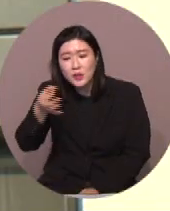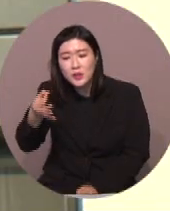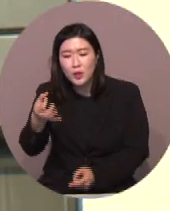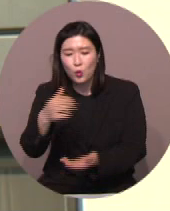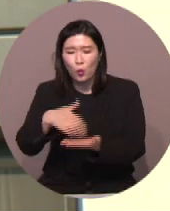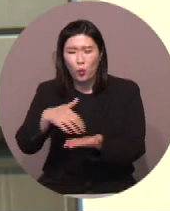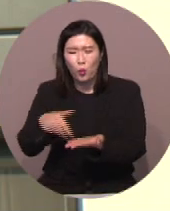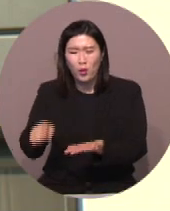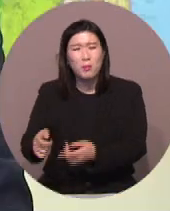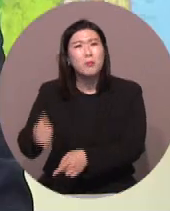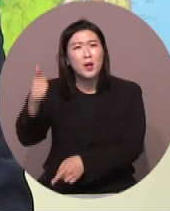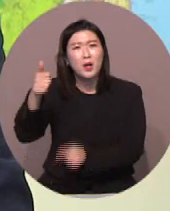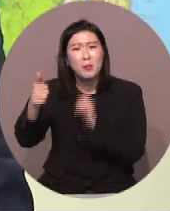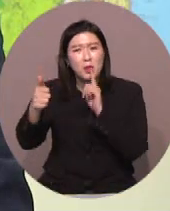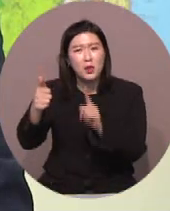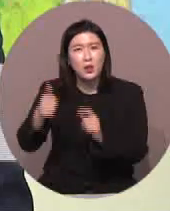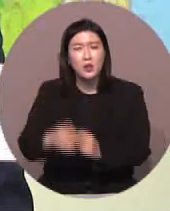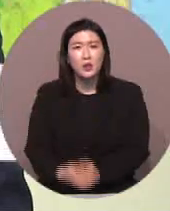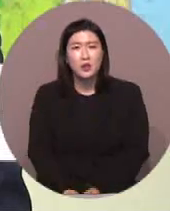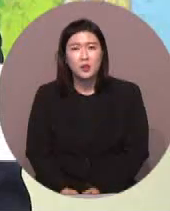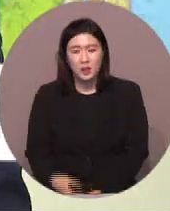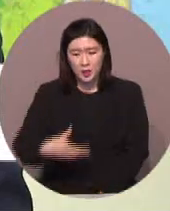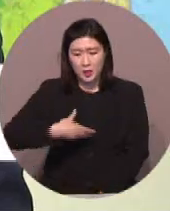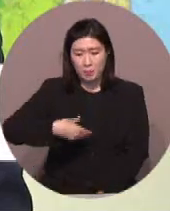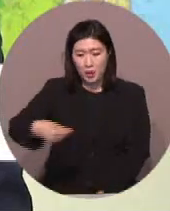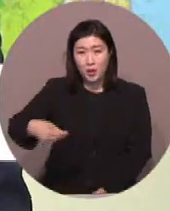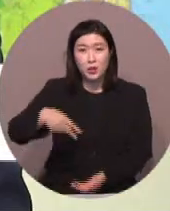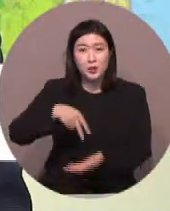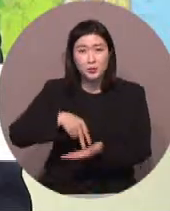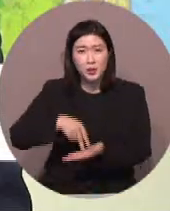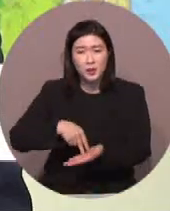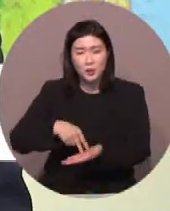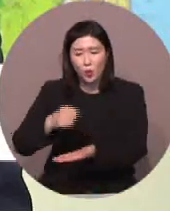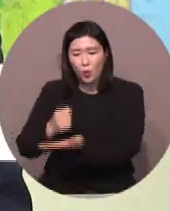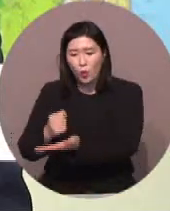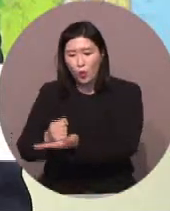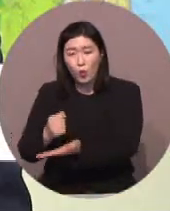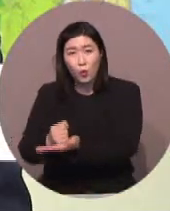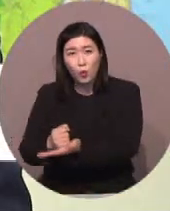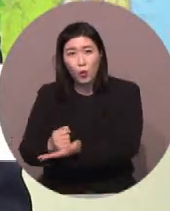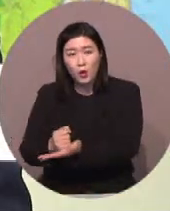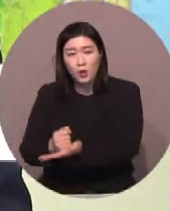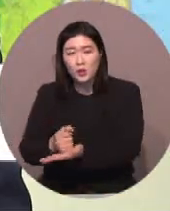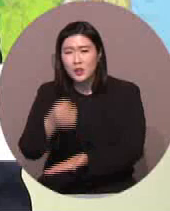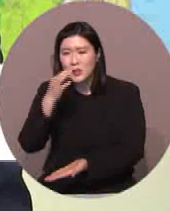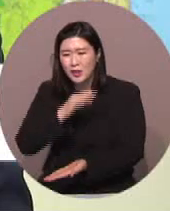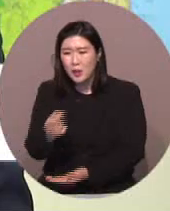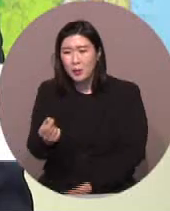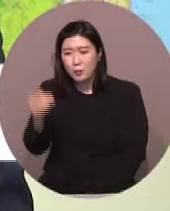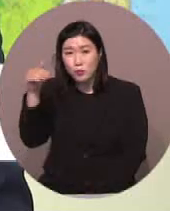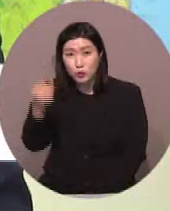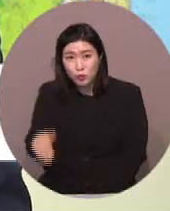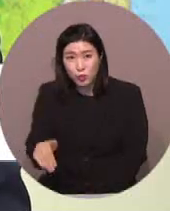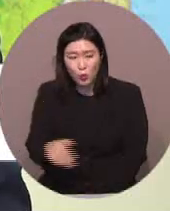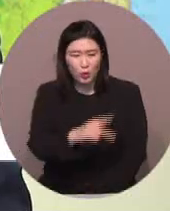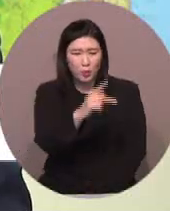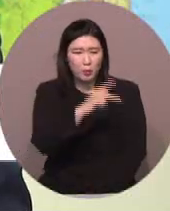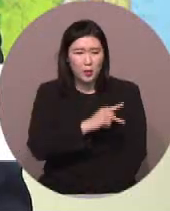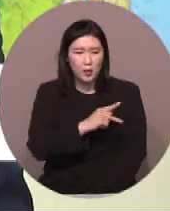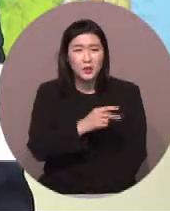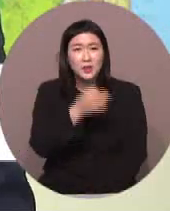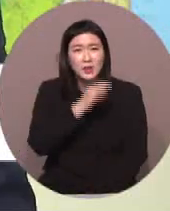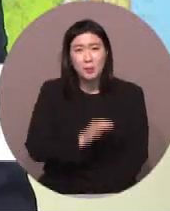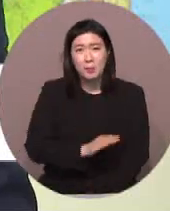때문입니다. 임대인 입장에서도 오히려 예금 금리는 지금 떨어지고 있고 대출 금리는 올라가고 있다 보니까 임대인